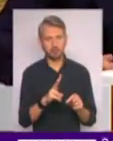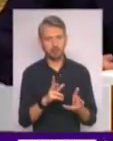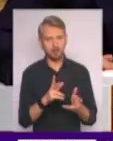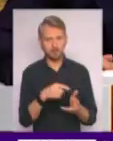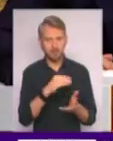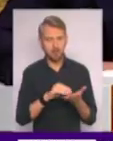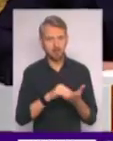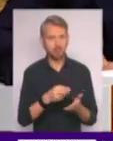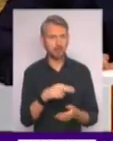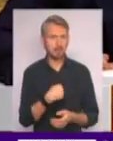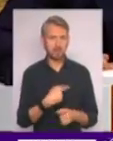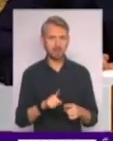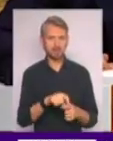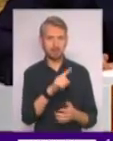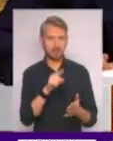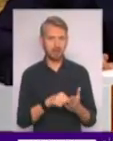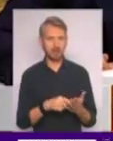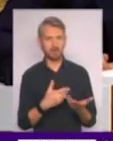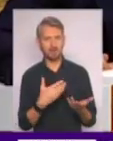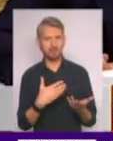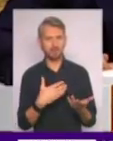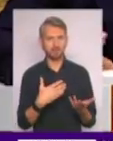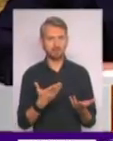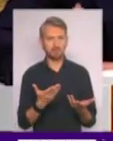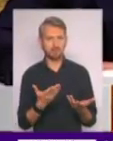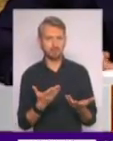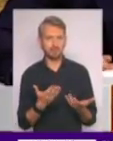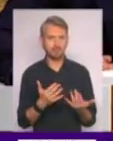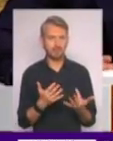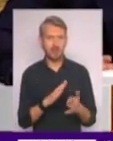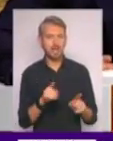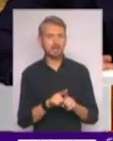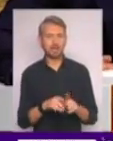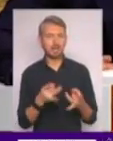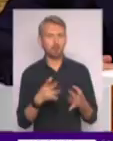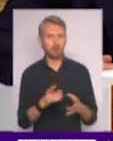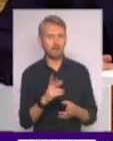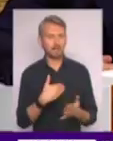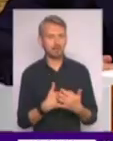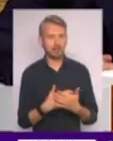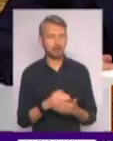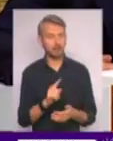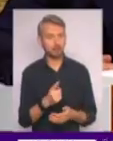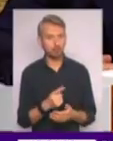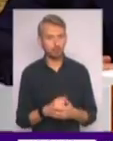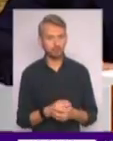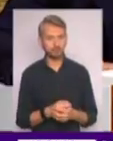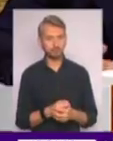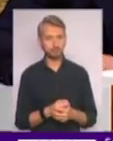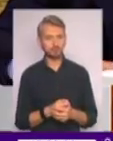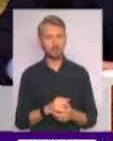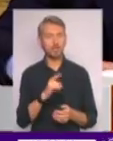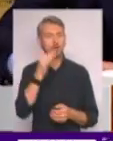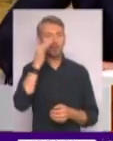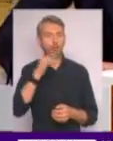Ну, для мене це питання відносно, воно не таке просте, як здається. Чому? Із